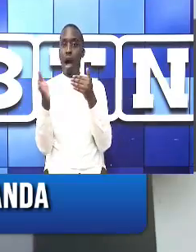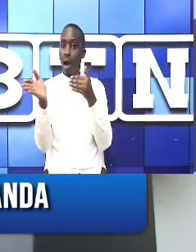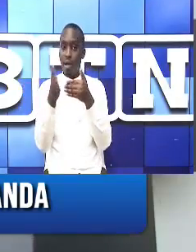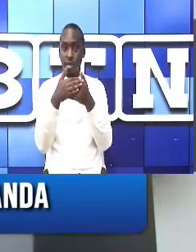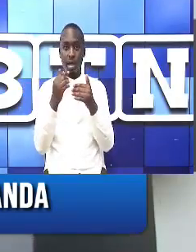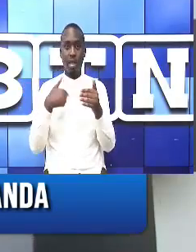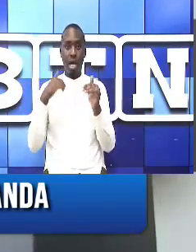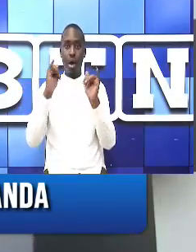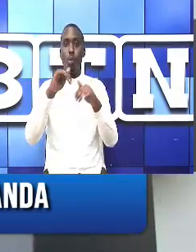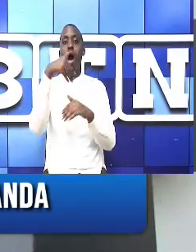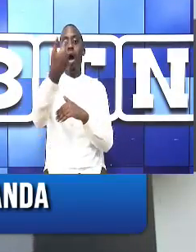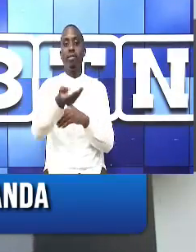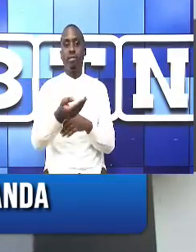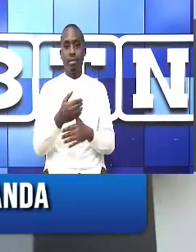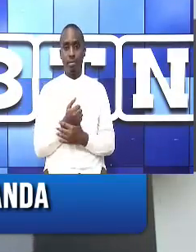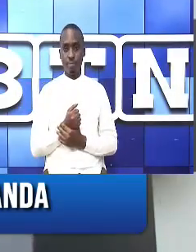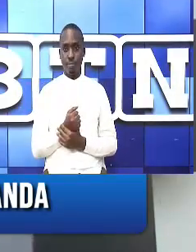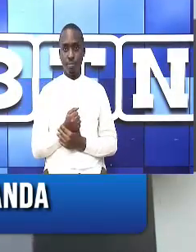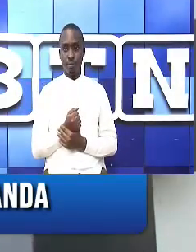agakinga nkaguma hanze